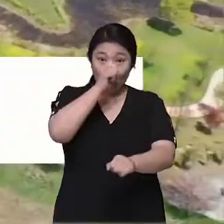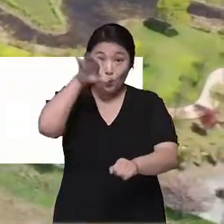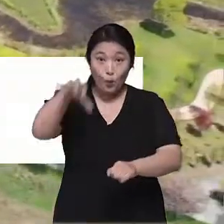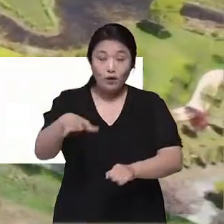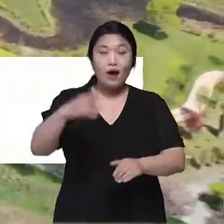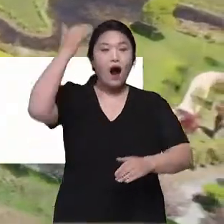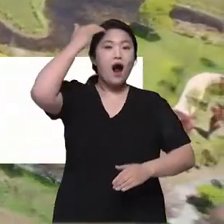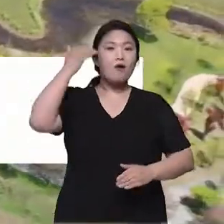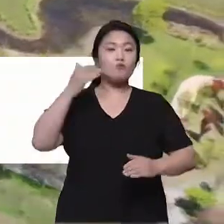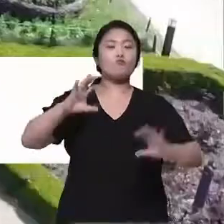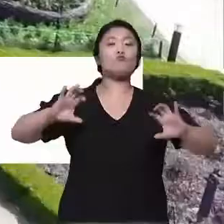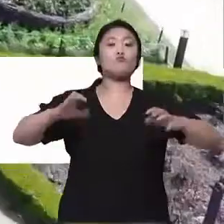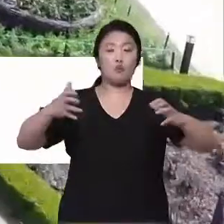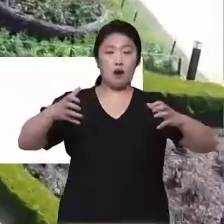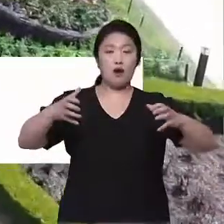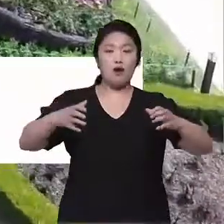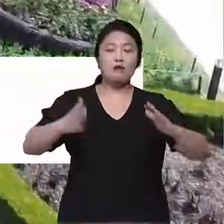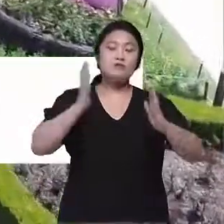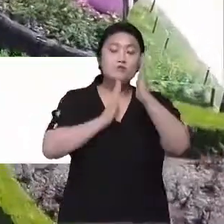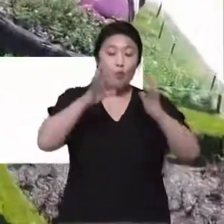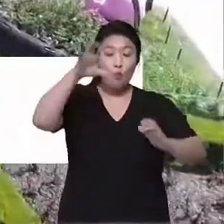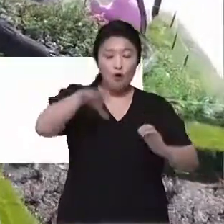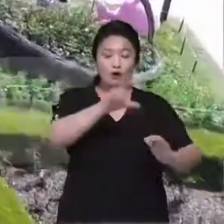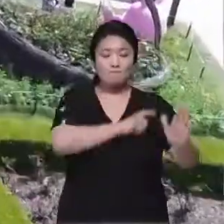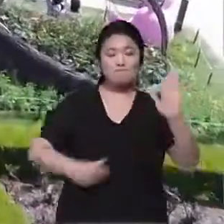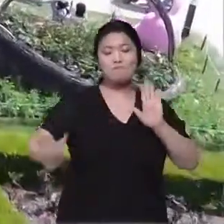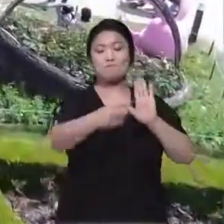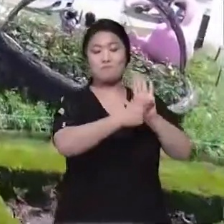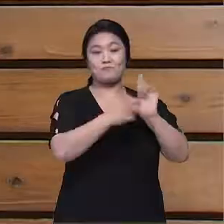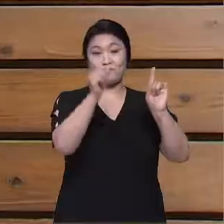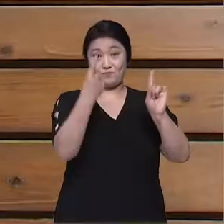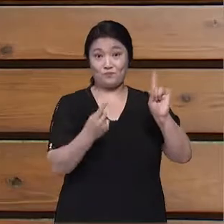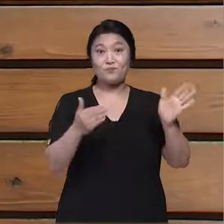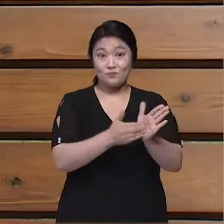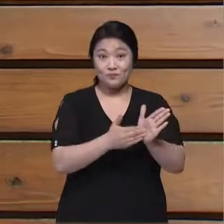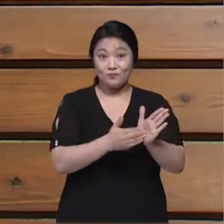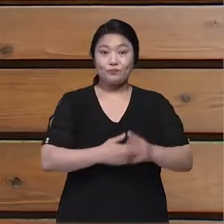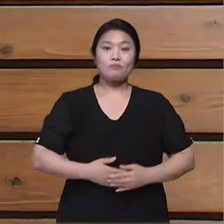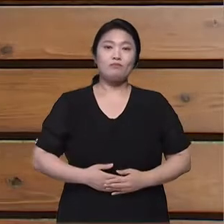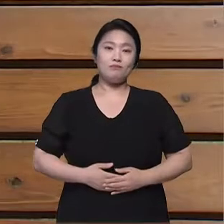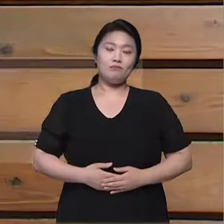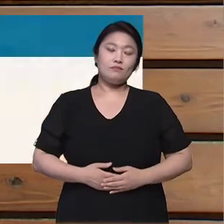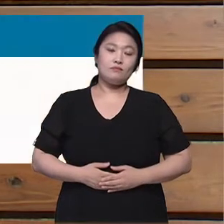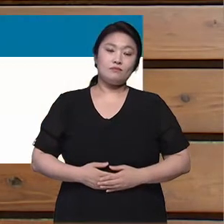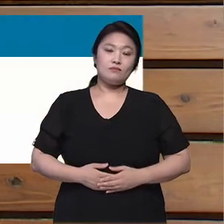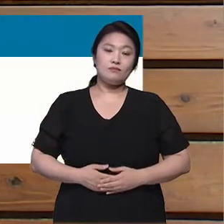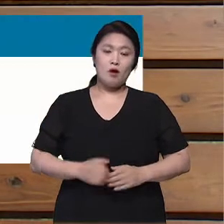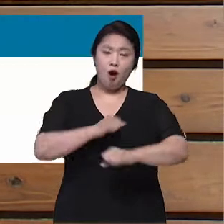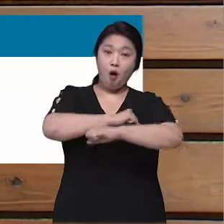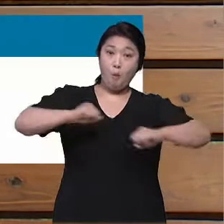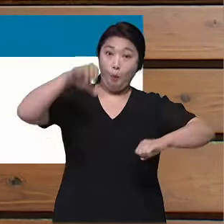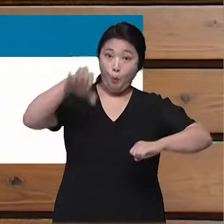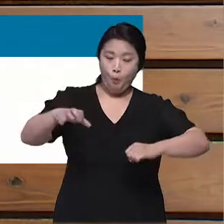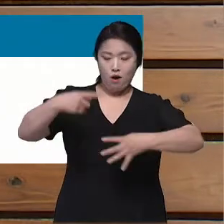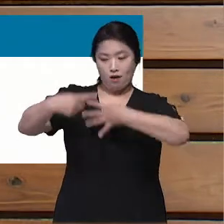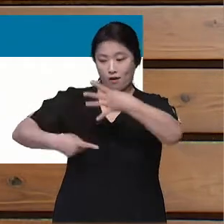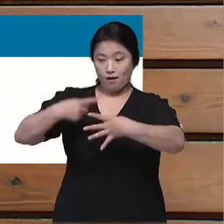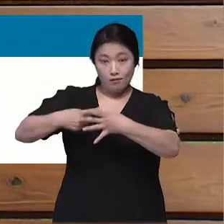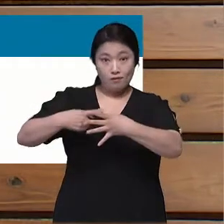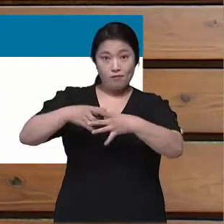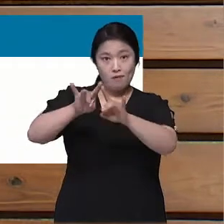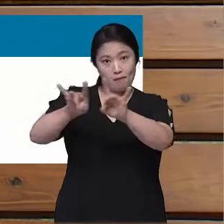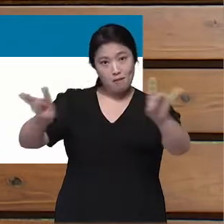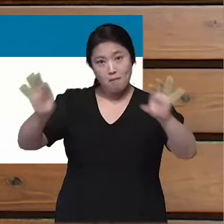대한민국 국가 정원 1호 로 당당히 이름을 올렸습니다 이 넓은 공간에 계좌 별로 잭을 수 있고